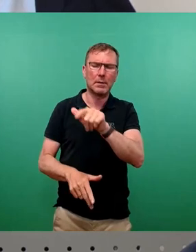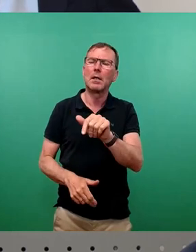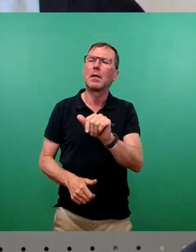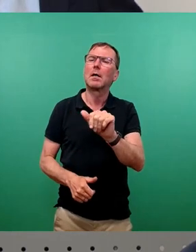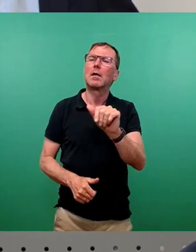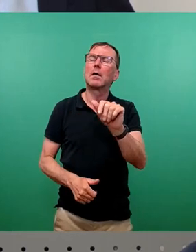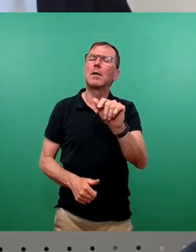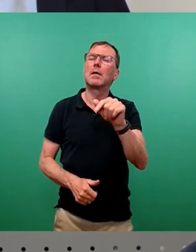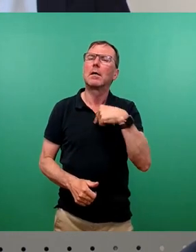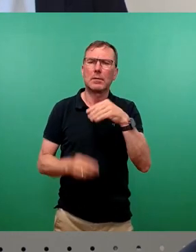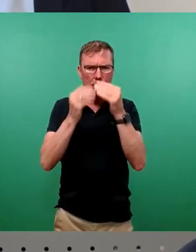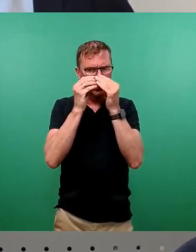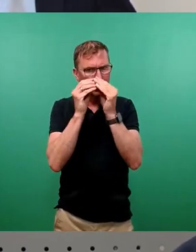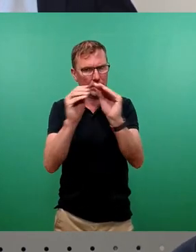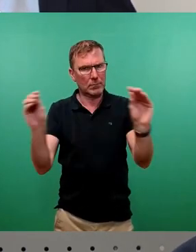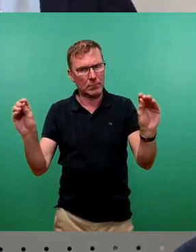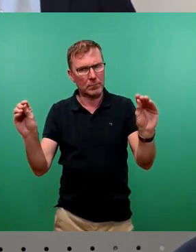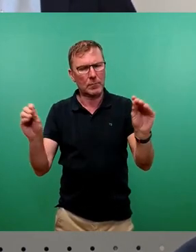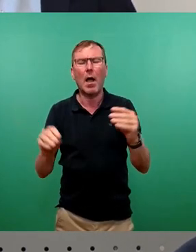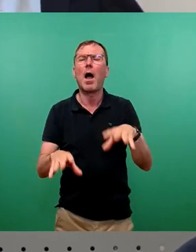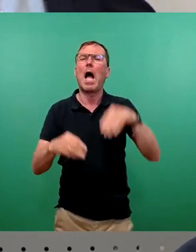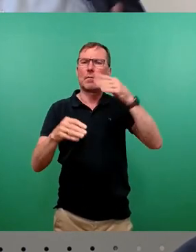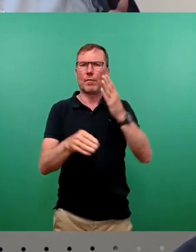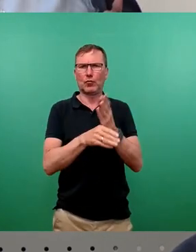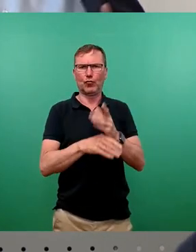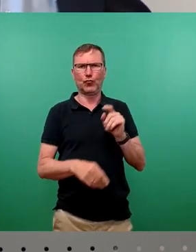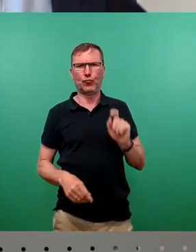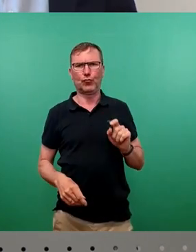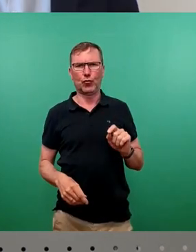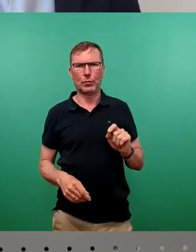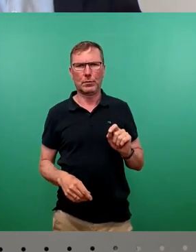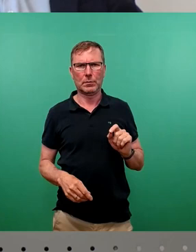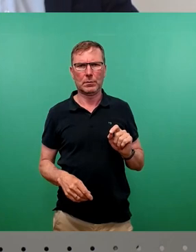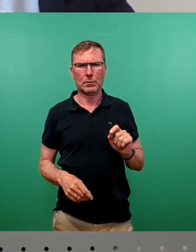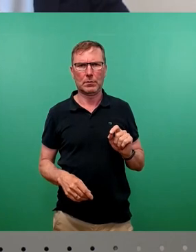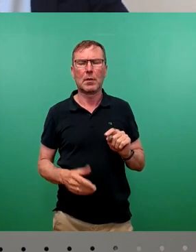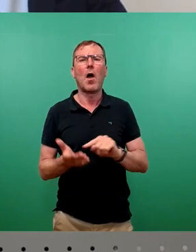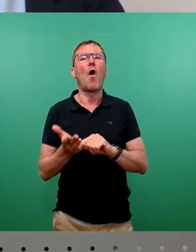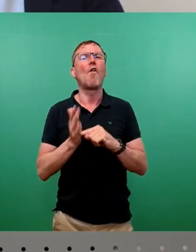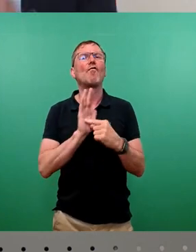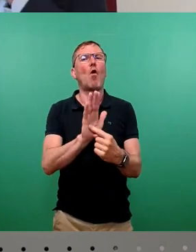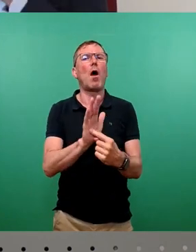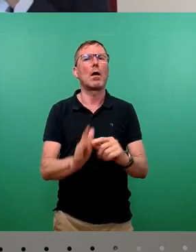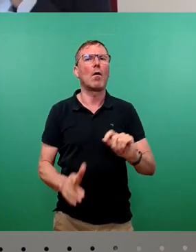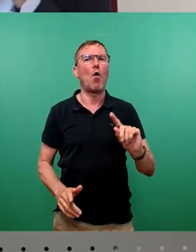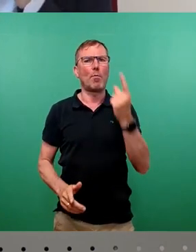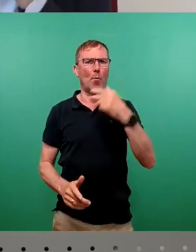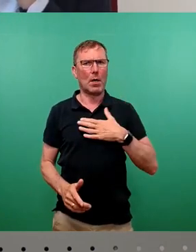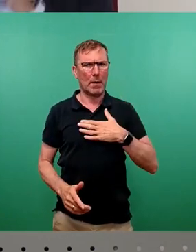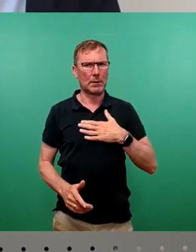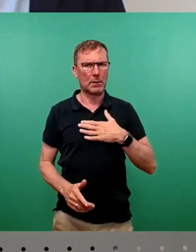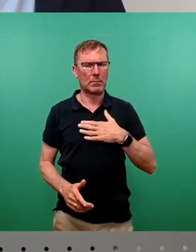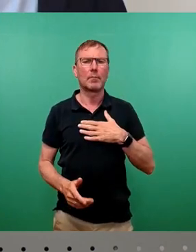Ihnen gesagt, eingangs schon, ist ja die Vorlage des Oberbürgermeisters, die hat einen